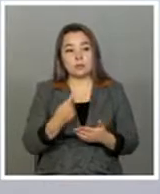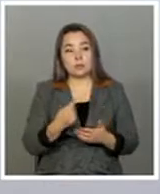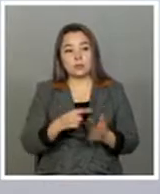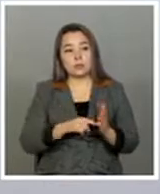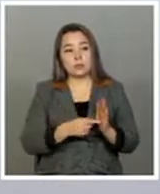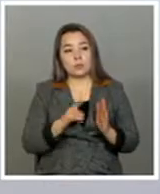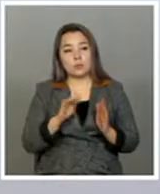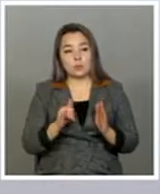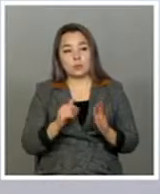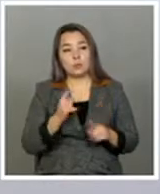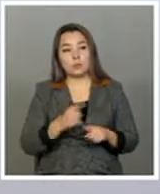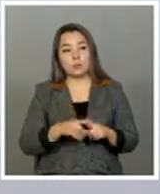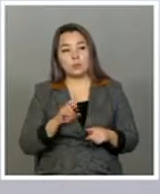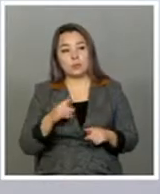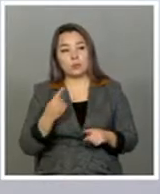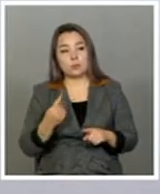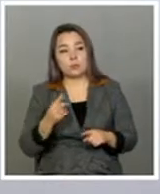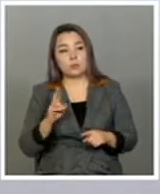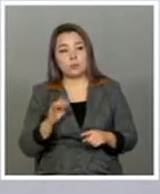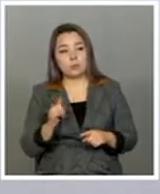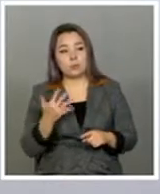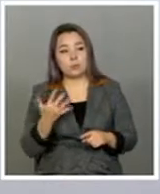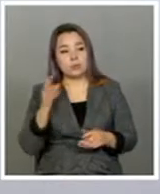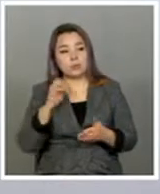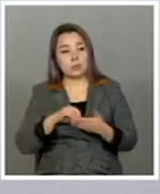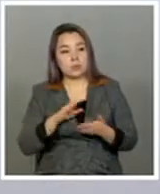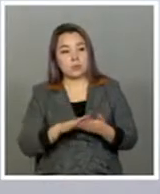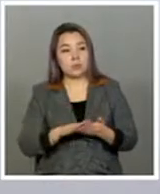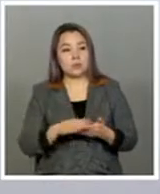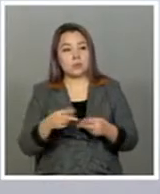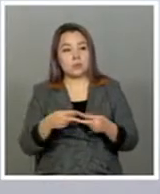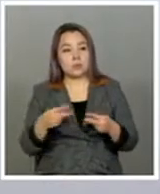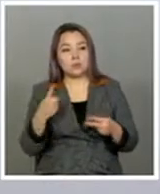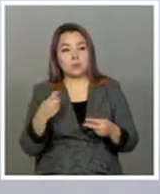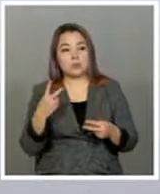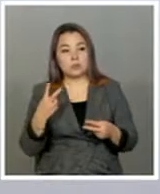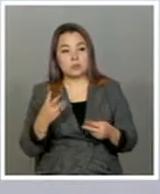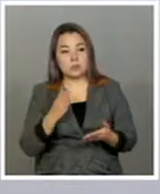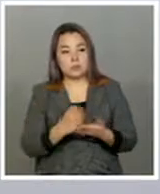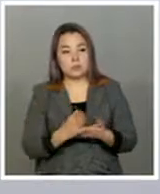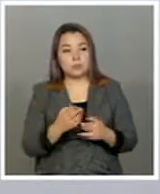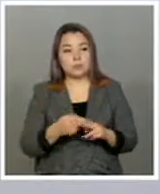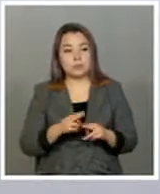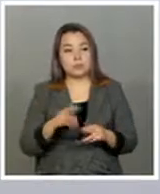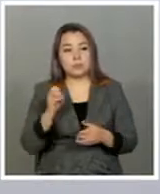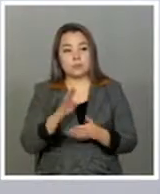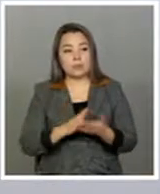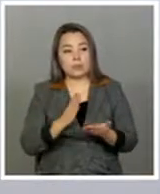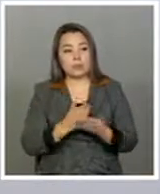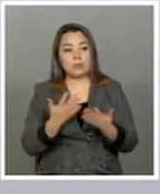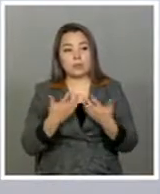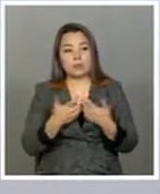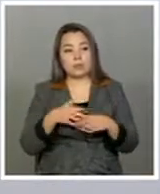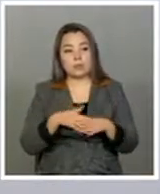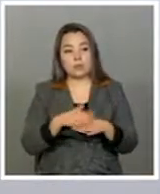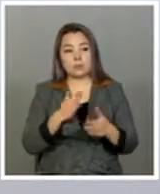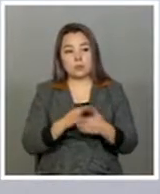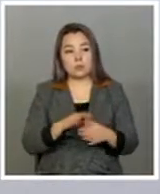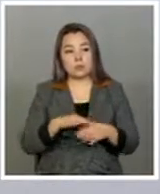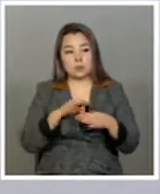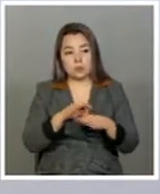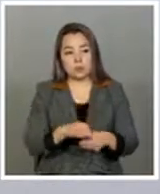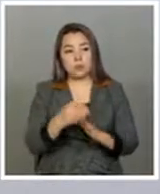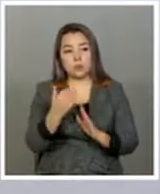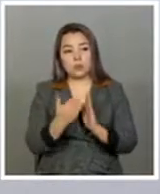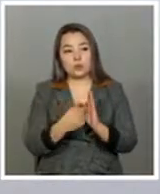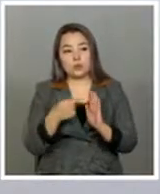Q қосылған B1 көбейтілген Q-дің 5 дәрежесі тең 102-ге. Ары қарай есептеуді жүргізейік. Яғни жүйенің